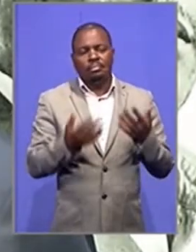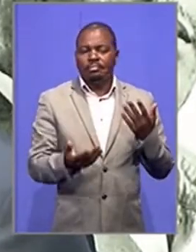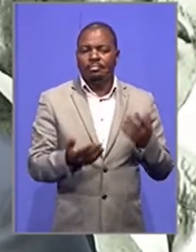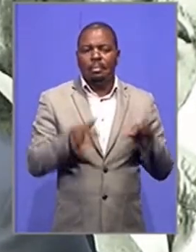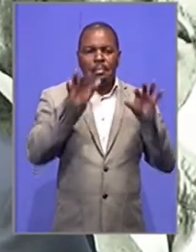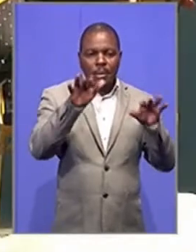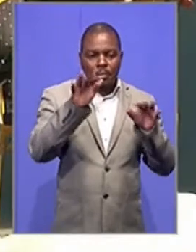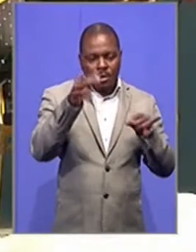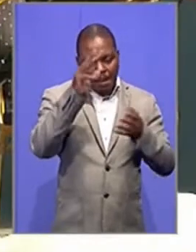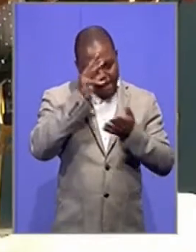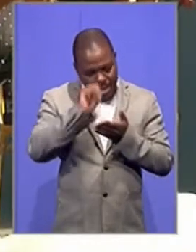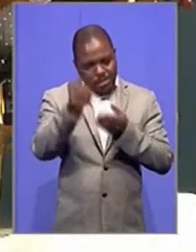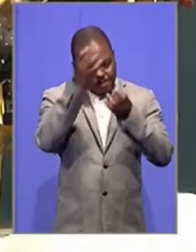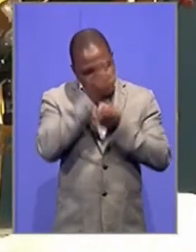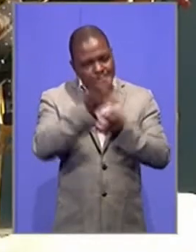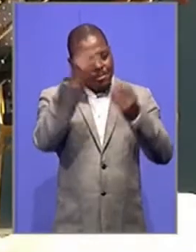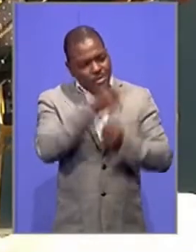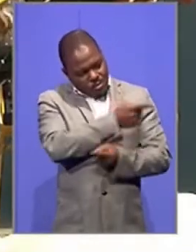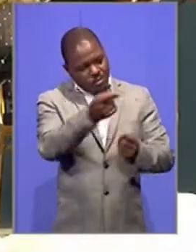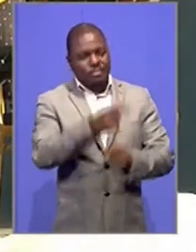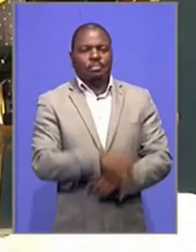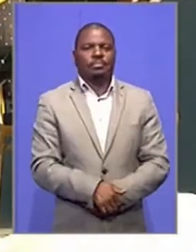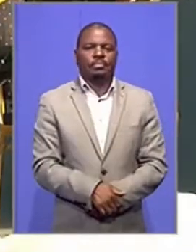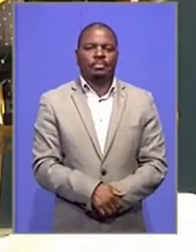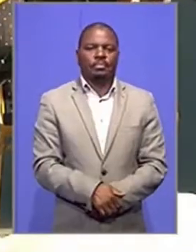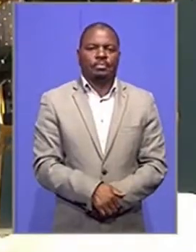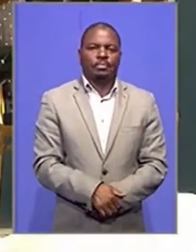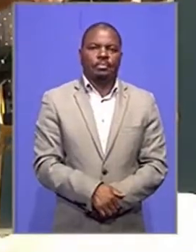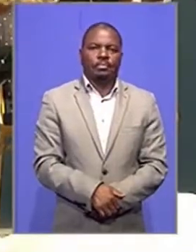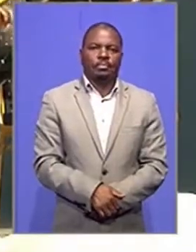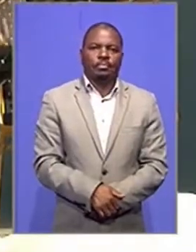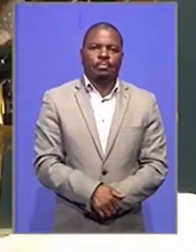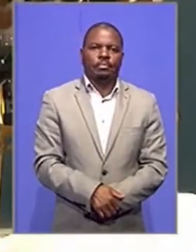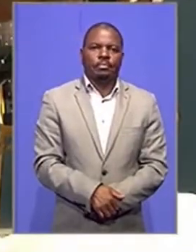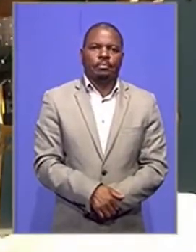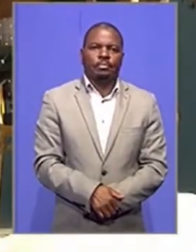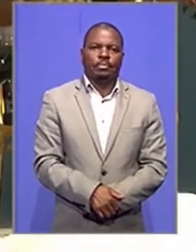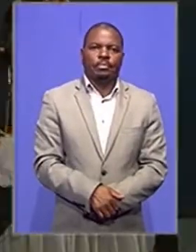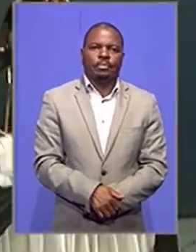tsholofelo go bathong. Sentle English, SABC News, Mahikeng.